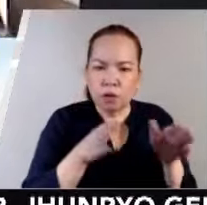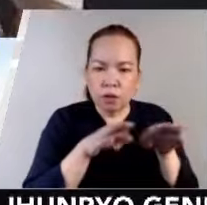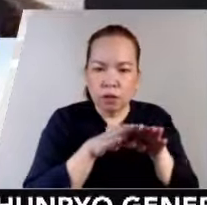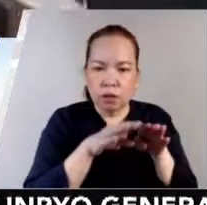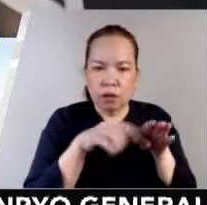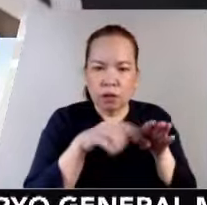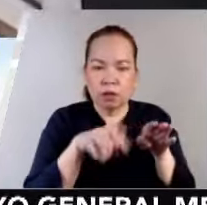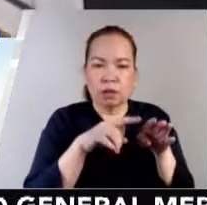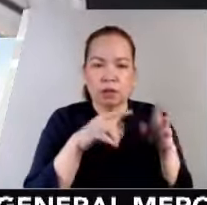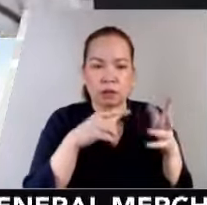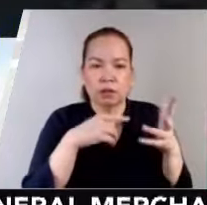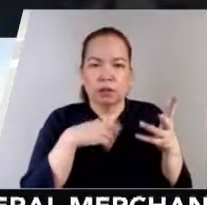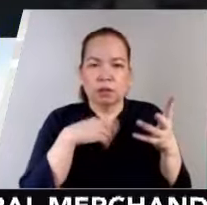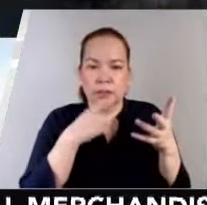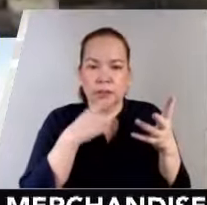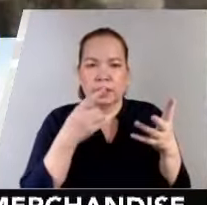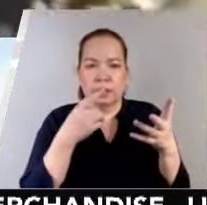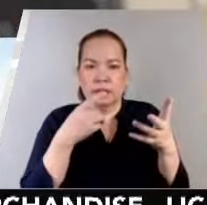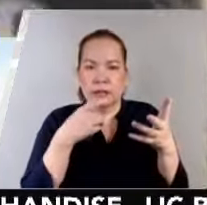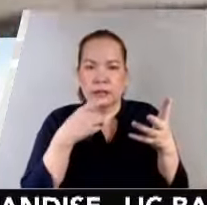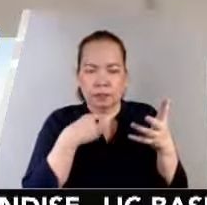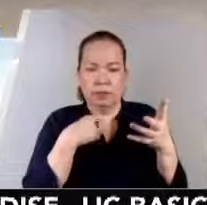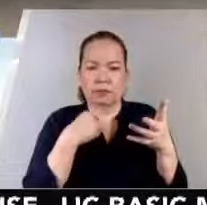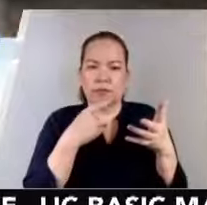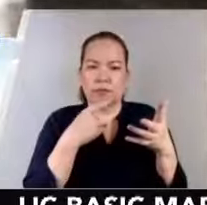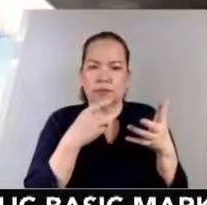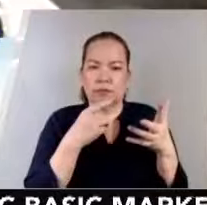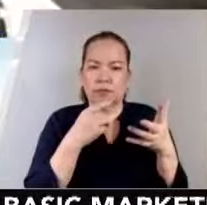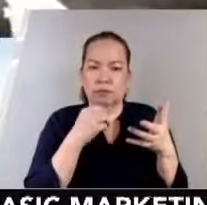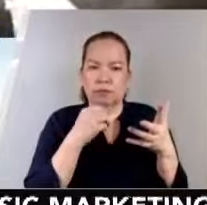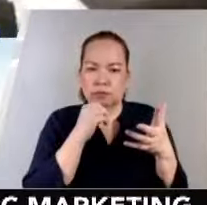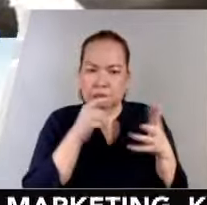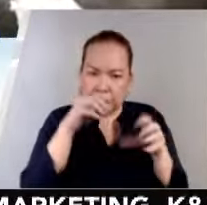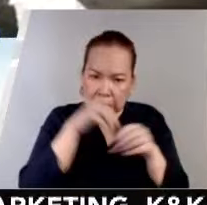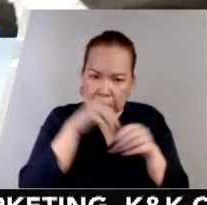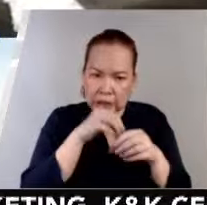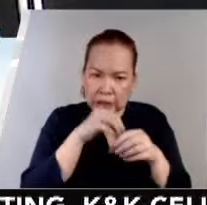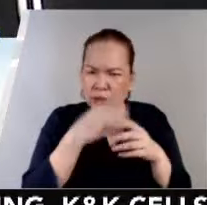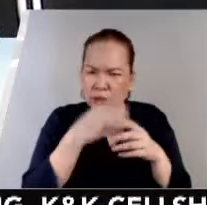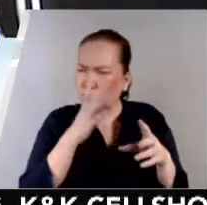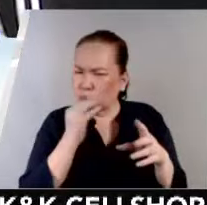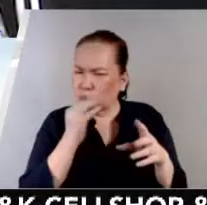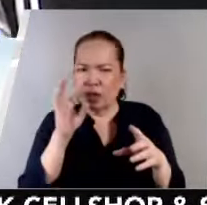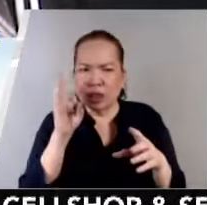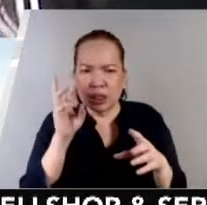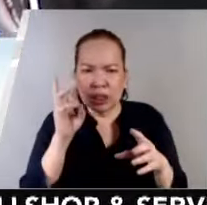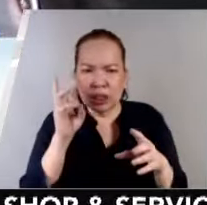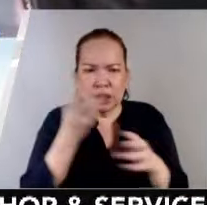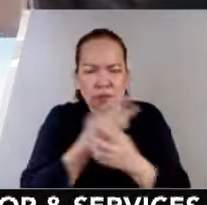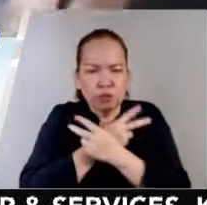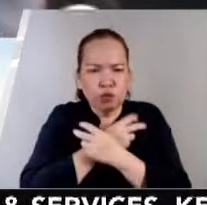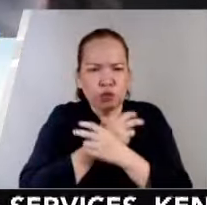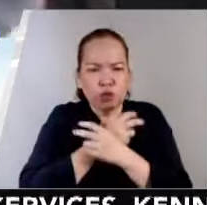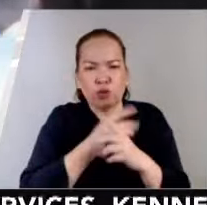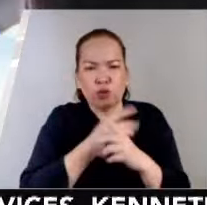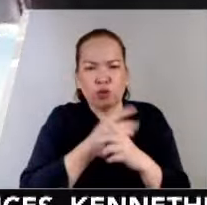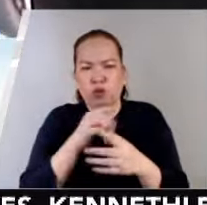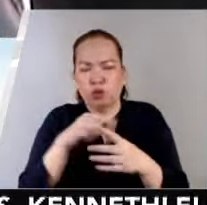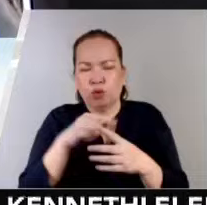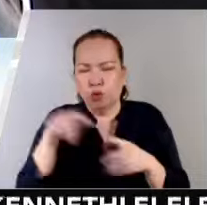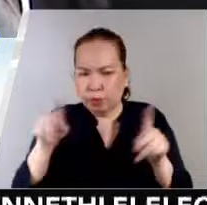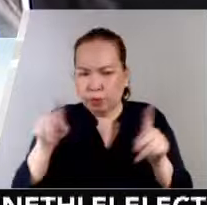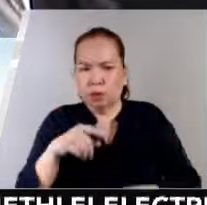kung may laman o amin yung buto na yun, magulang ko at sa apo. Napakasakit para sa amin. Na dadalo kami, wala